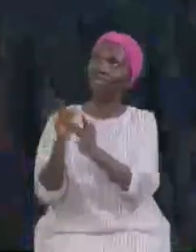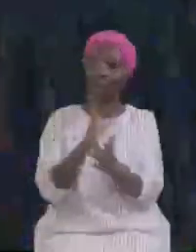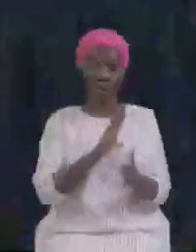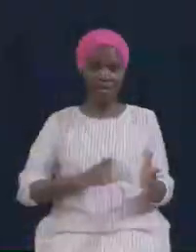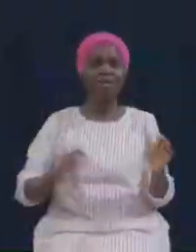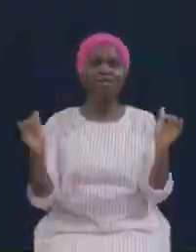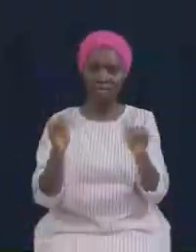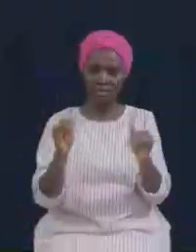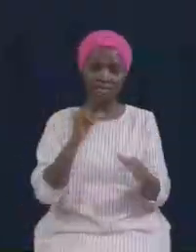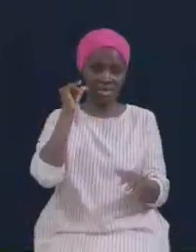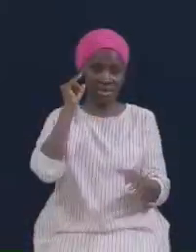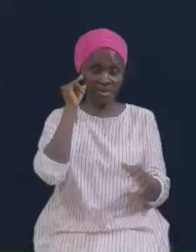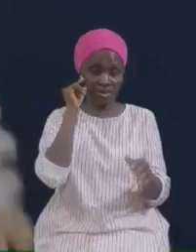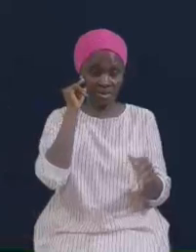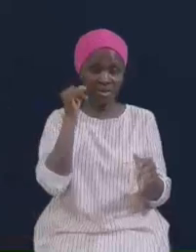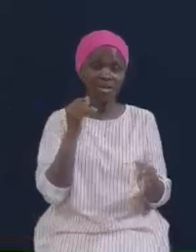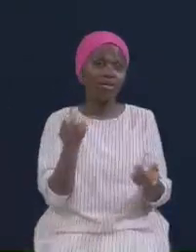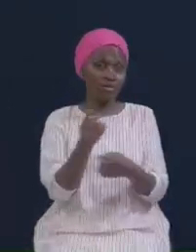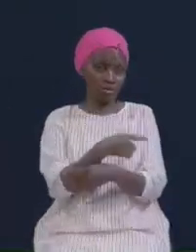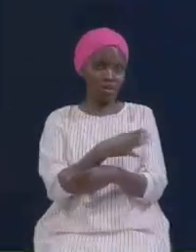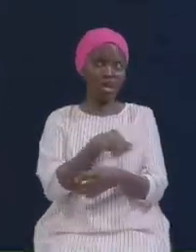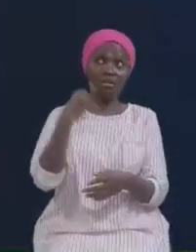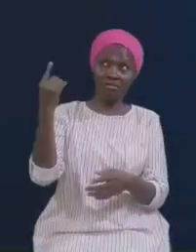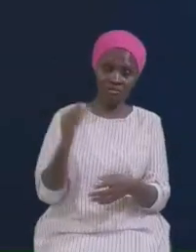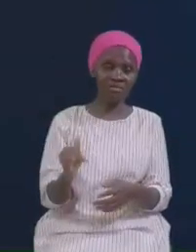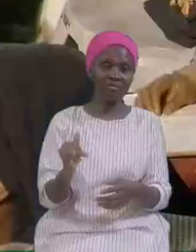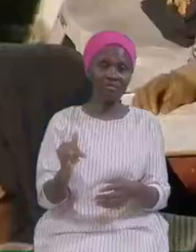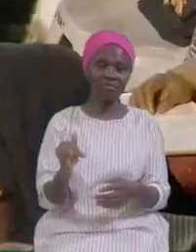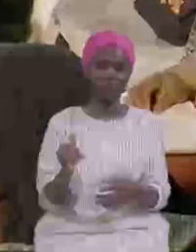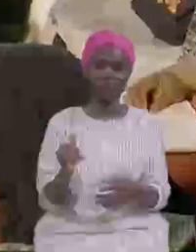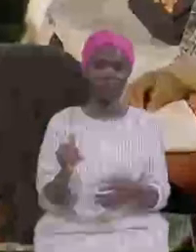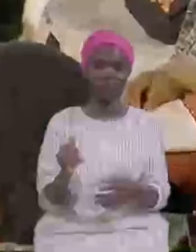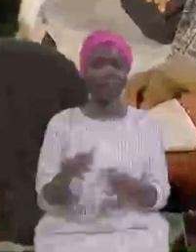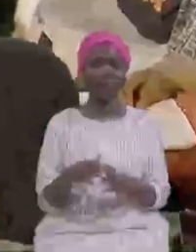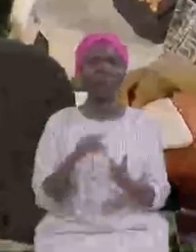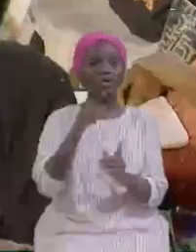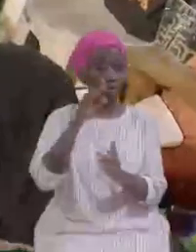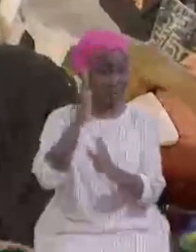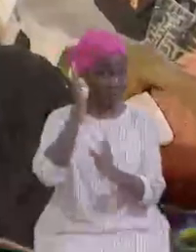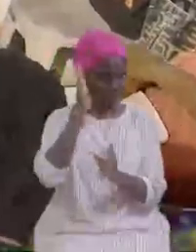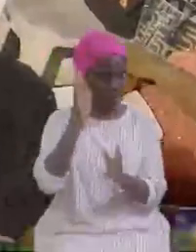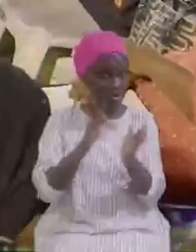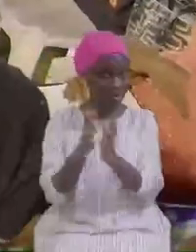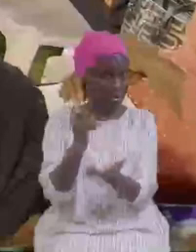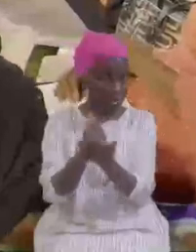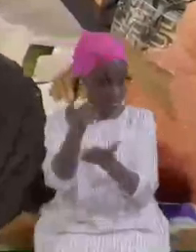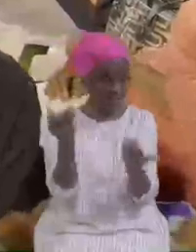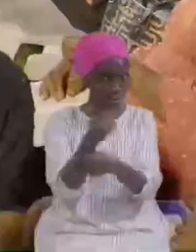Jésus-Christ, le même hier. Est-ce que Jésus va t'aider aujourd'hui?